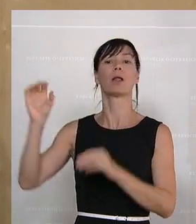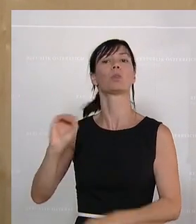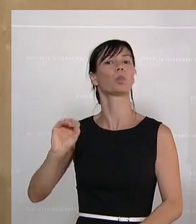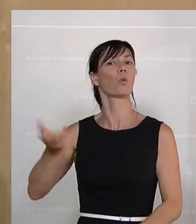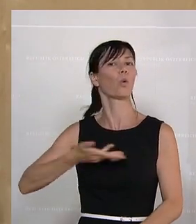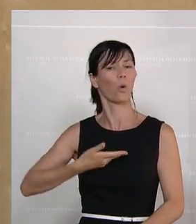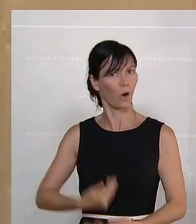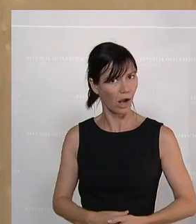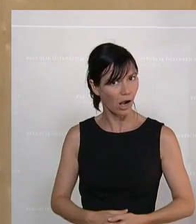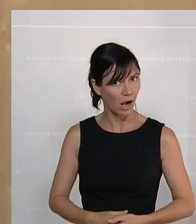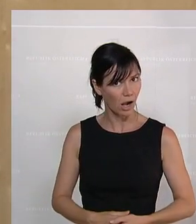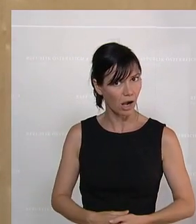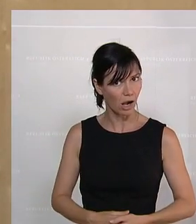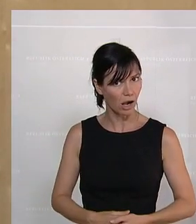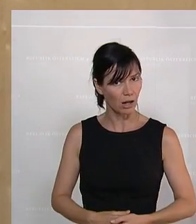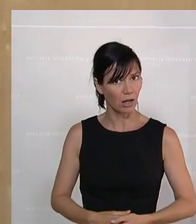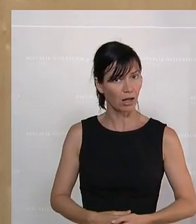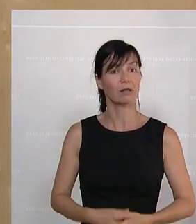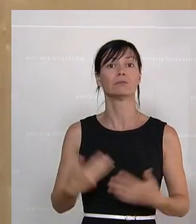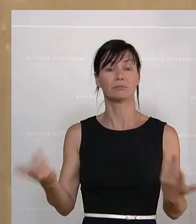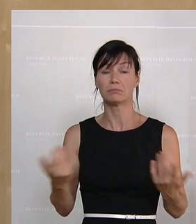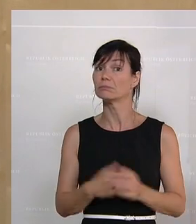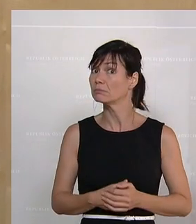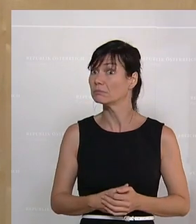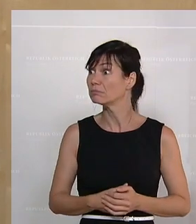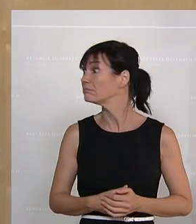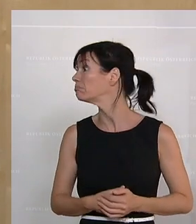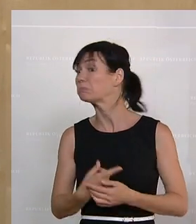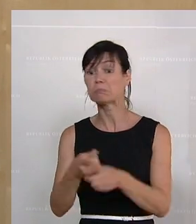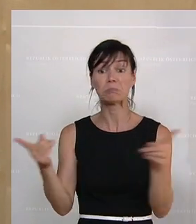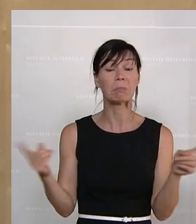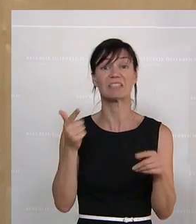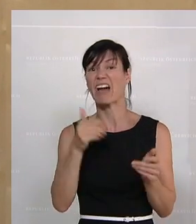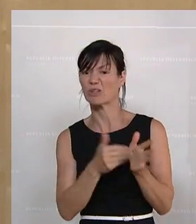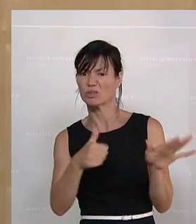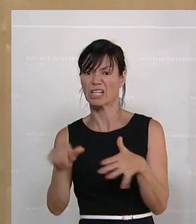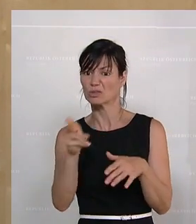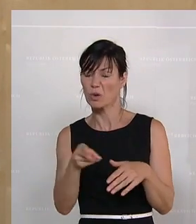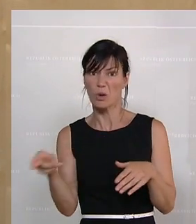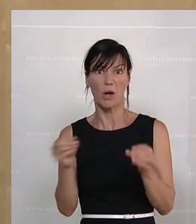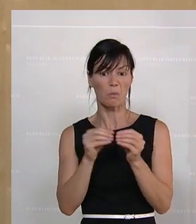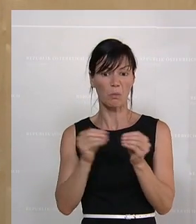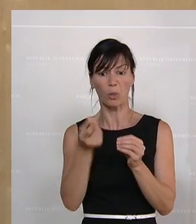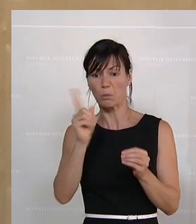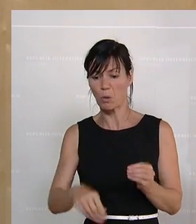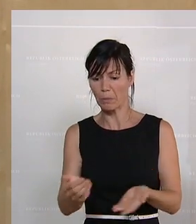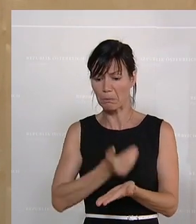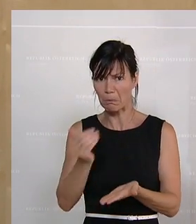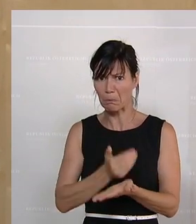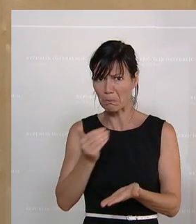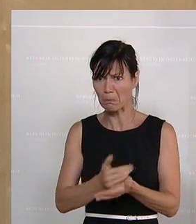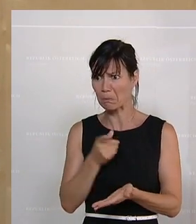raus schleifen deshalb die förderstaaten das argument aber ist jemand der 2600 euro im monat verdient jetzt der